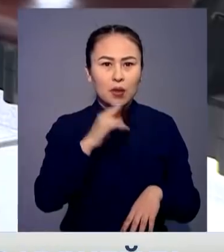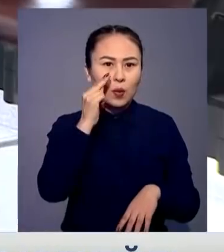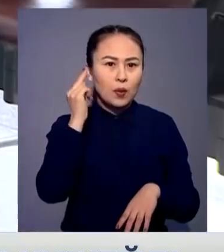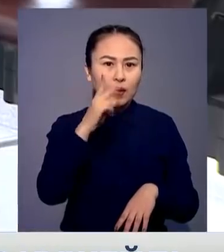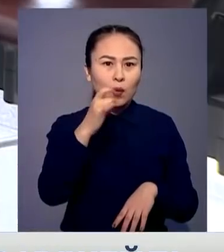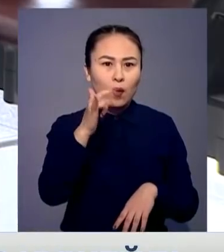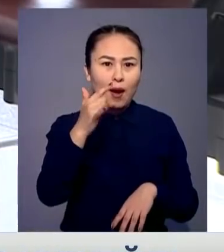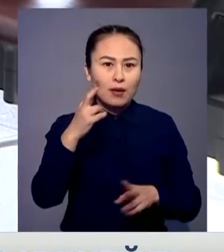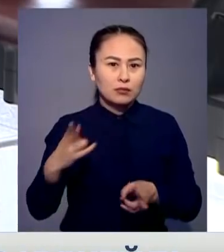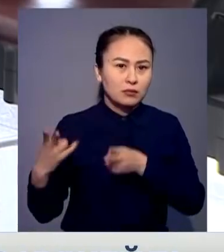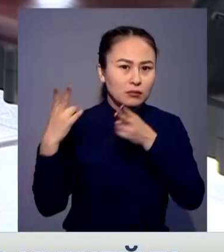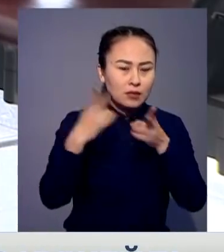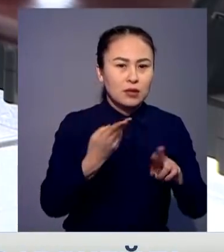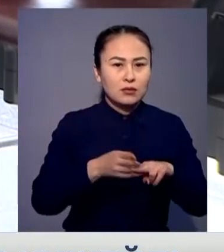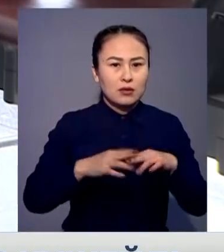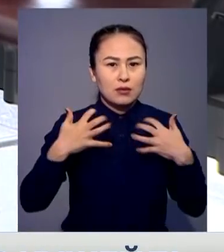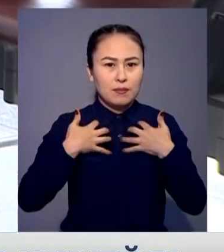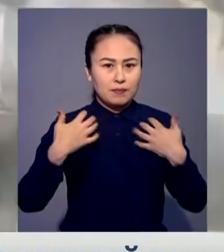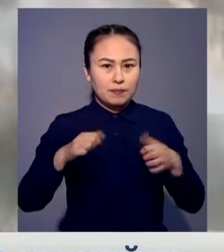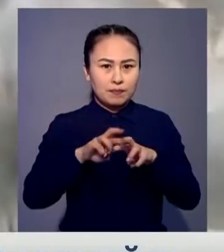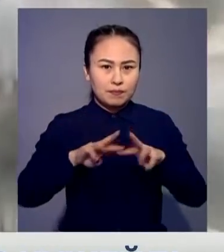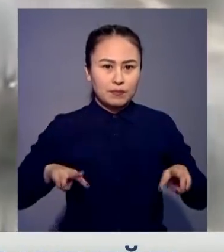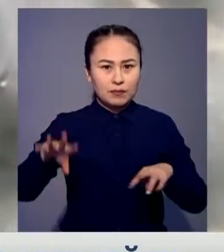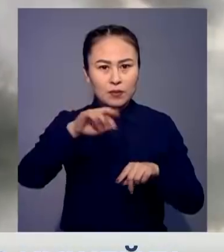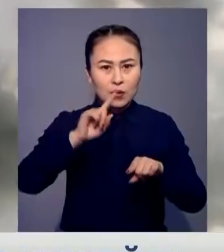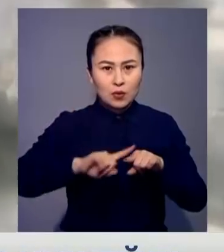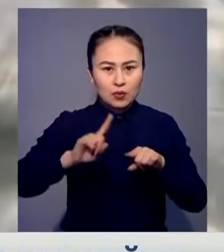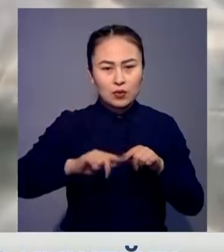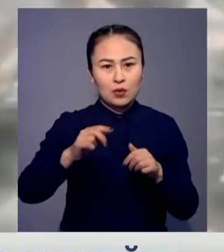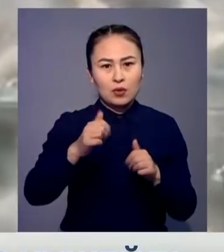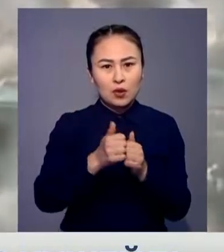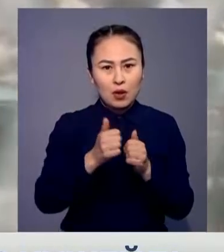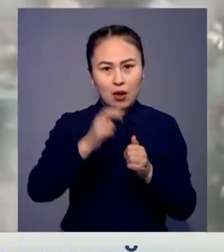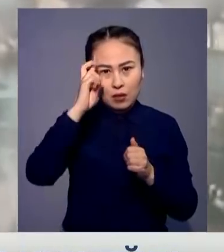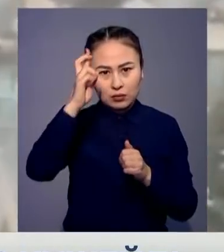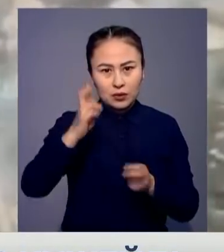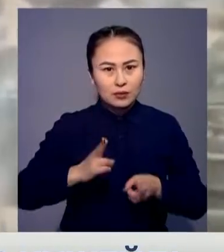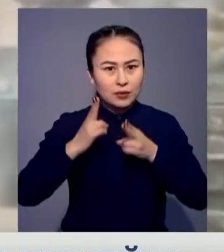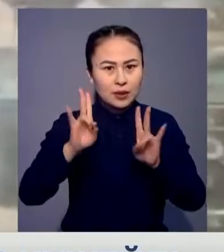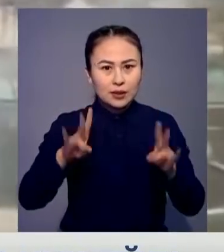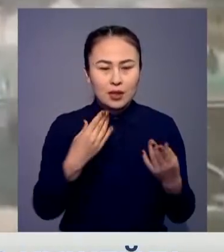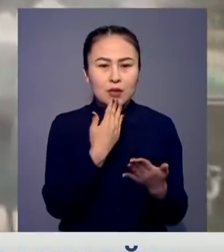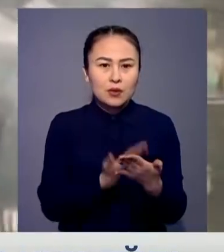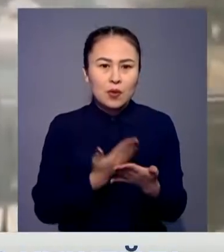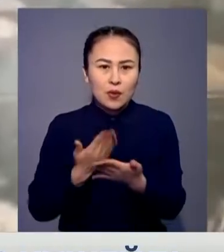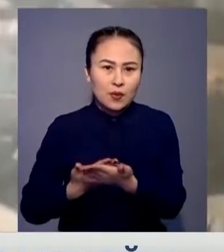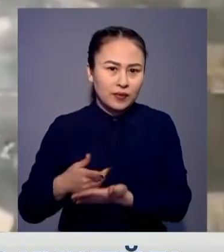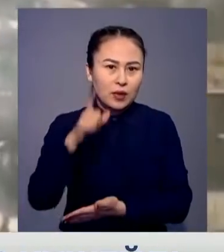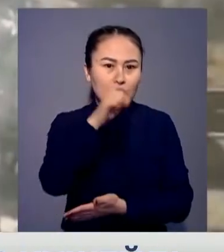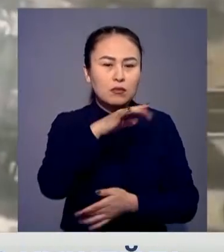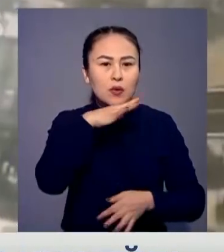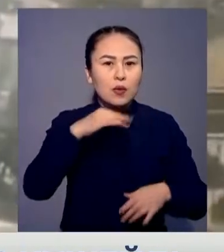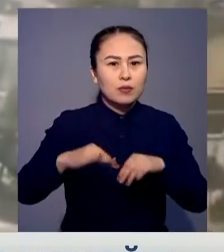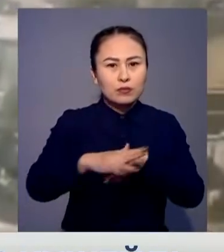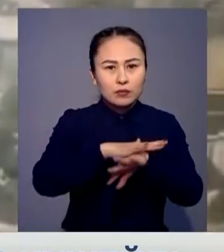денсаулық сақтау министрлігінің өкілдері жақын арада көрші мемлекетке бармауға кеңес береді. Адам көп шоғырланған орындардан бойды аула